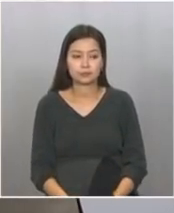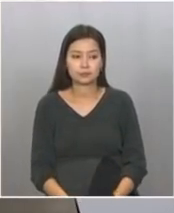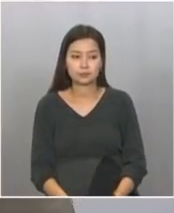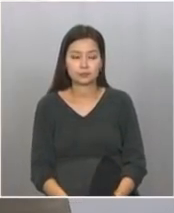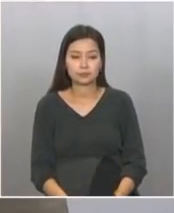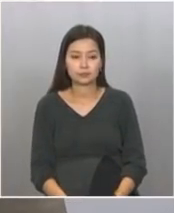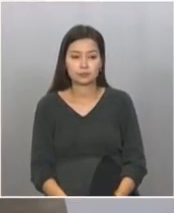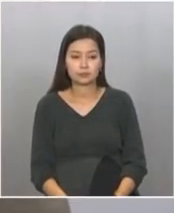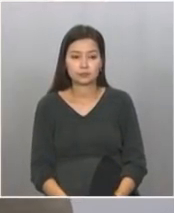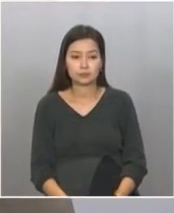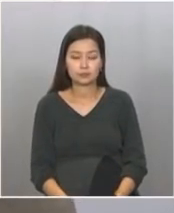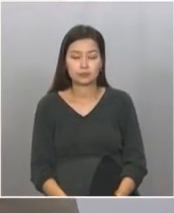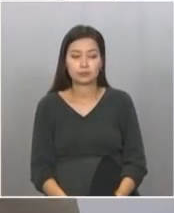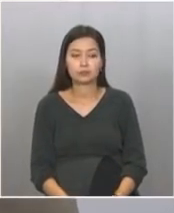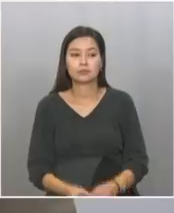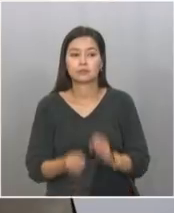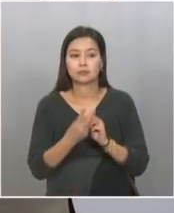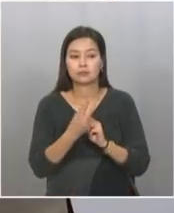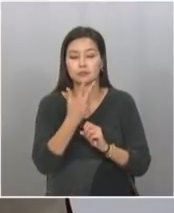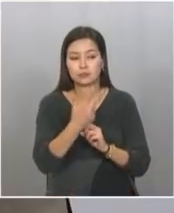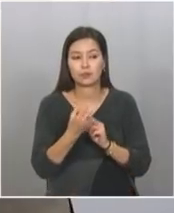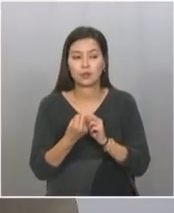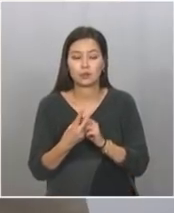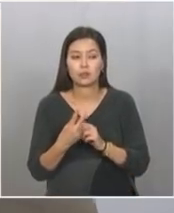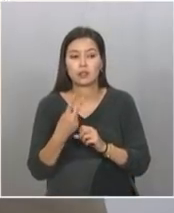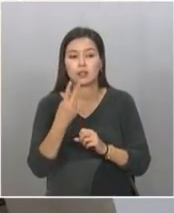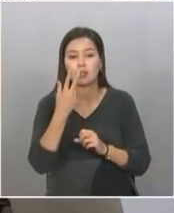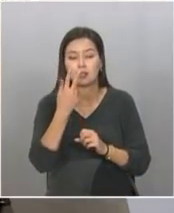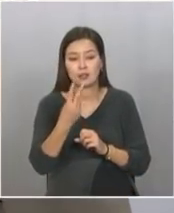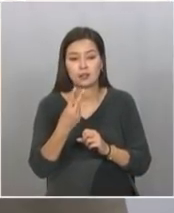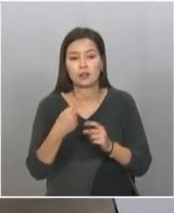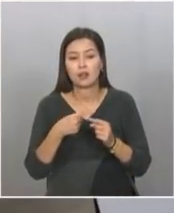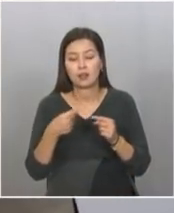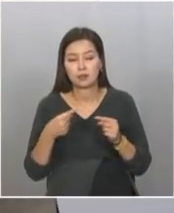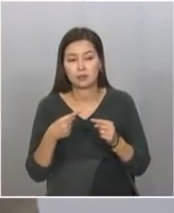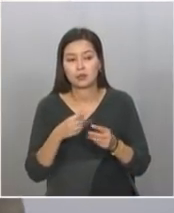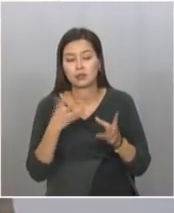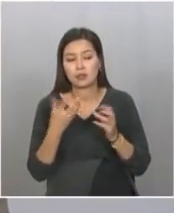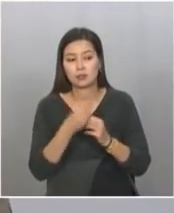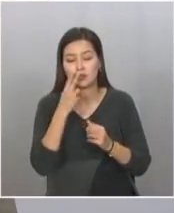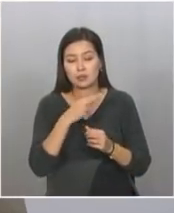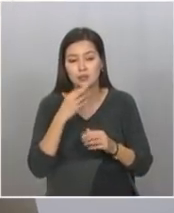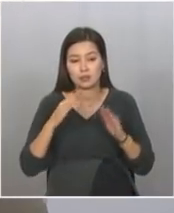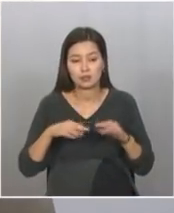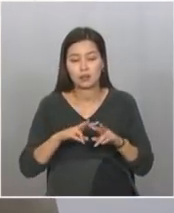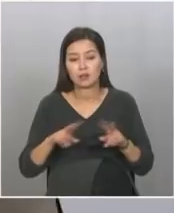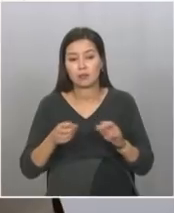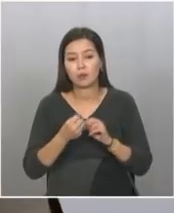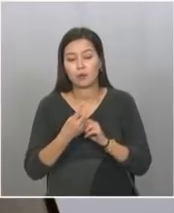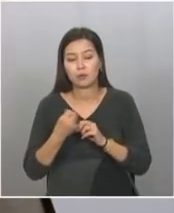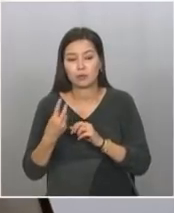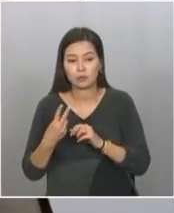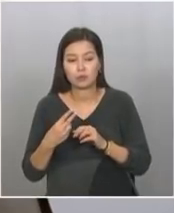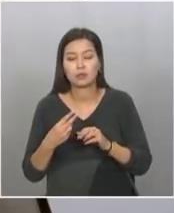Бірінші, 12-ден 3 пен 12-ден 2-нің айырмасы. Бөлімдеріне қарайық, бөлімдері бірдей, сол